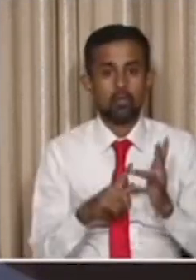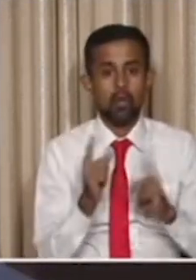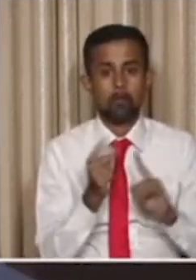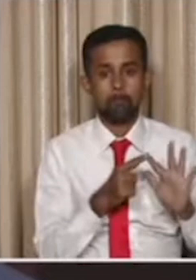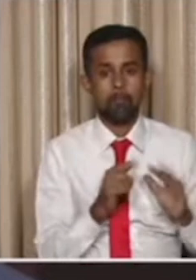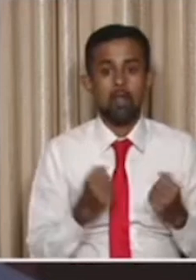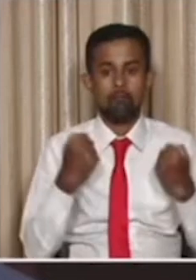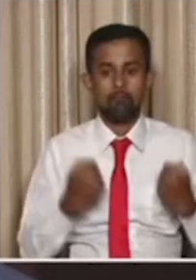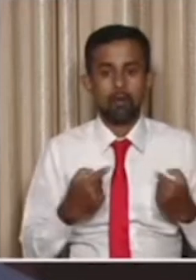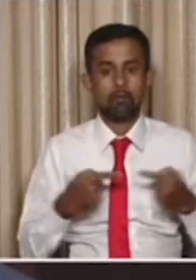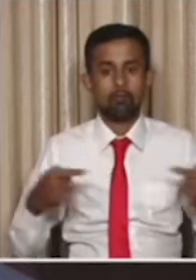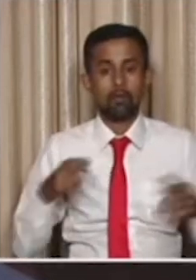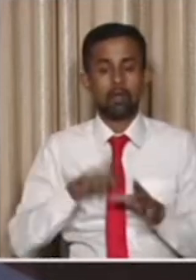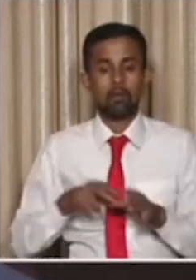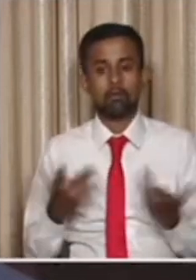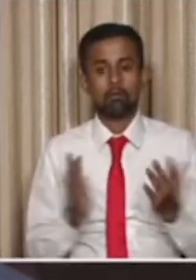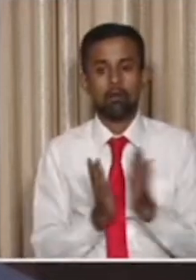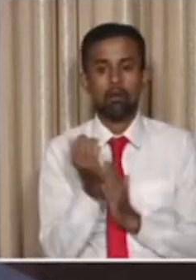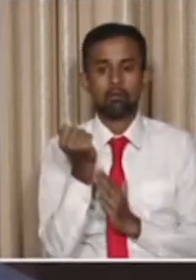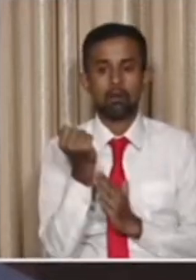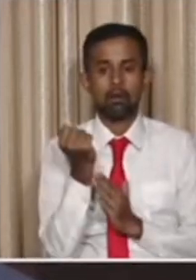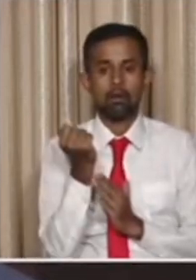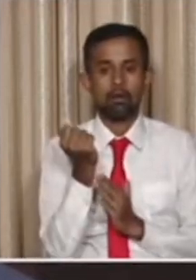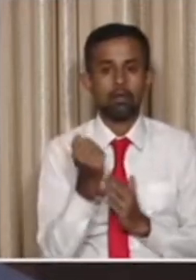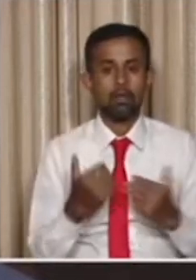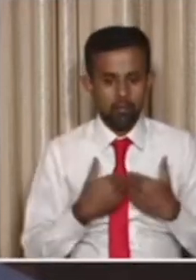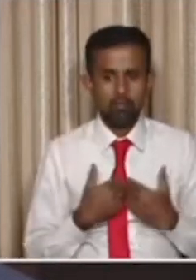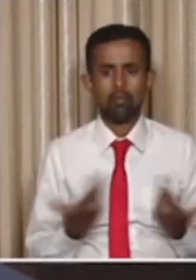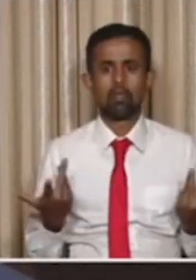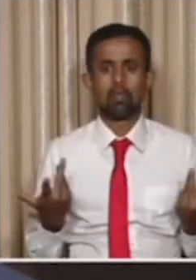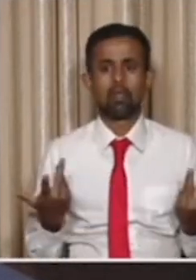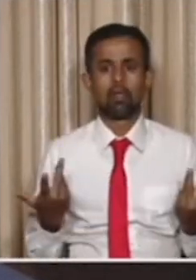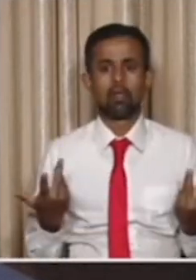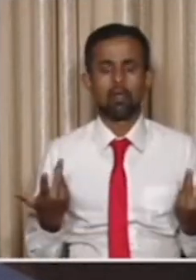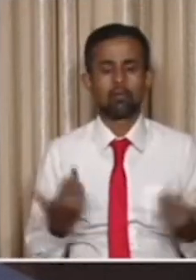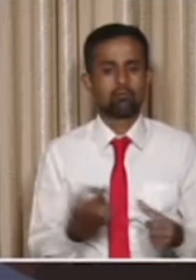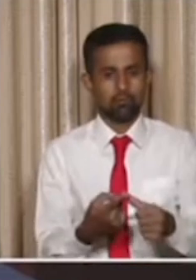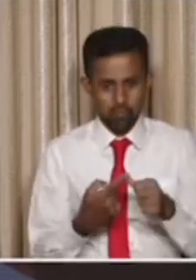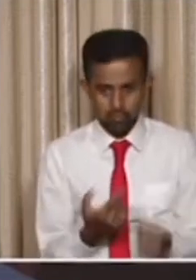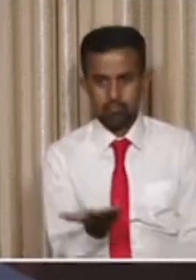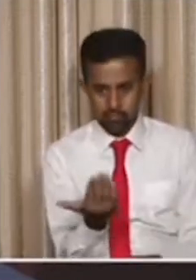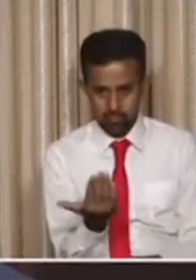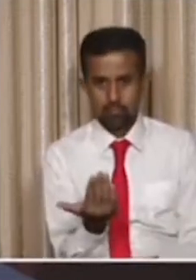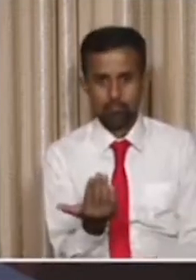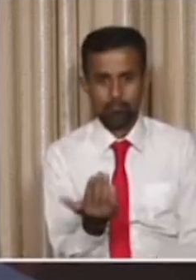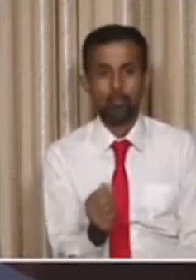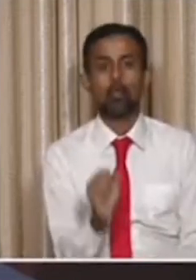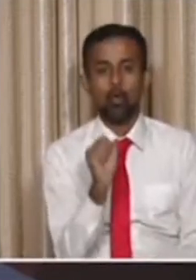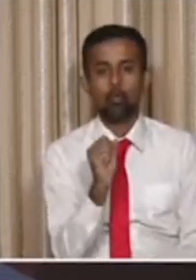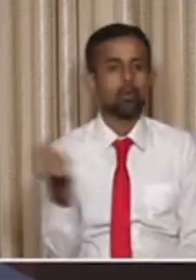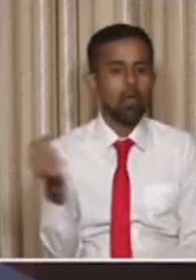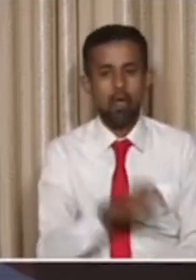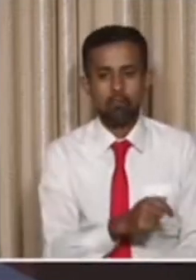වාඩි වෙන්න විපක්ෂ නායකටවත් නැති අයිතියක්? මටවත් නැති අයිතියක්. මට ඒකට උත්තර දෙන්න. කොහොමද එහෙම ආවේ?